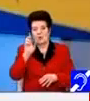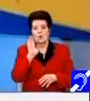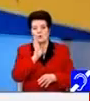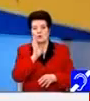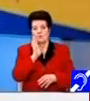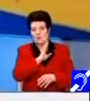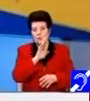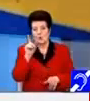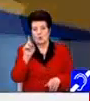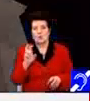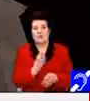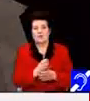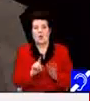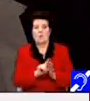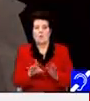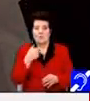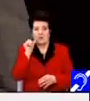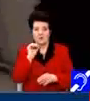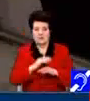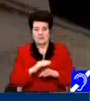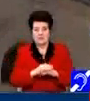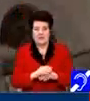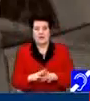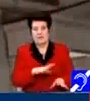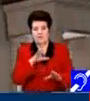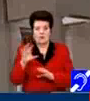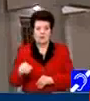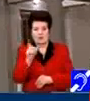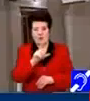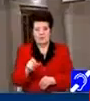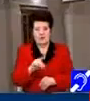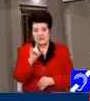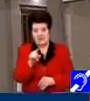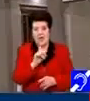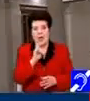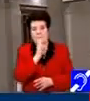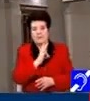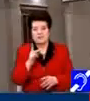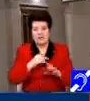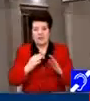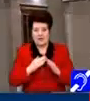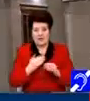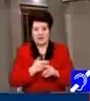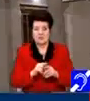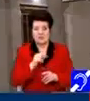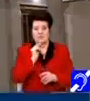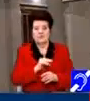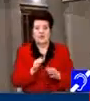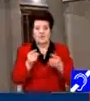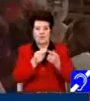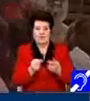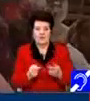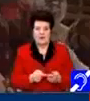bombă. Incidentul a avut loc aseară. Geniștii au evacuat noriașii aflați în biserică și au încercuit zona. Forțele de ordine au